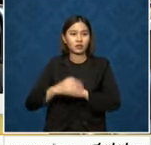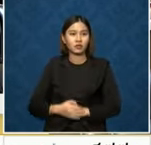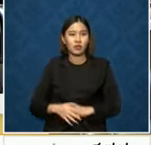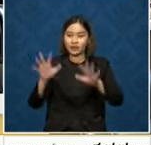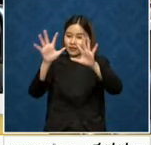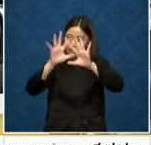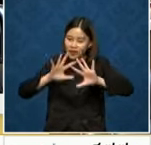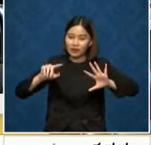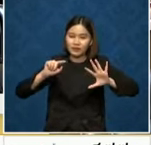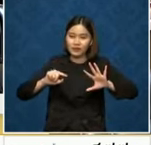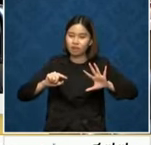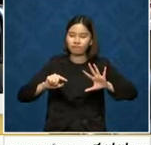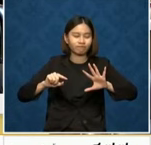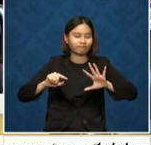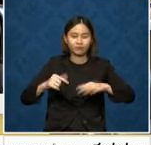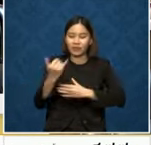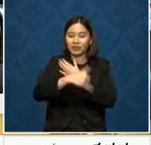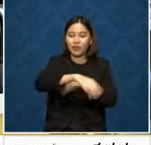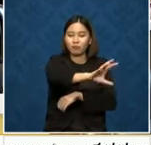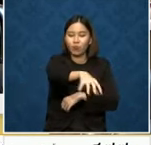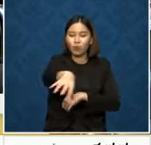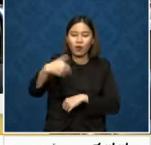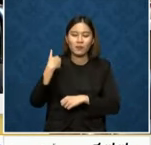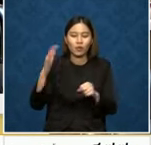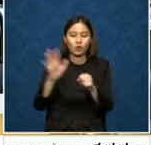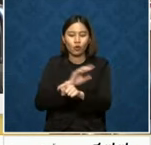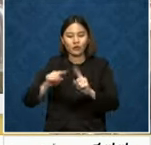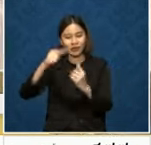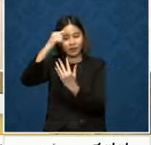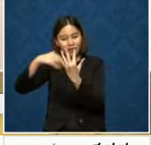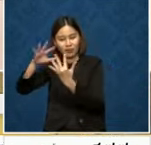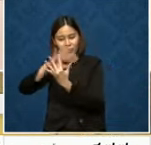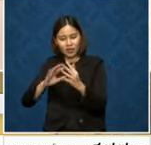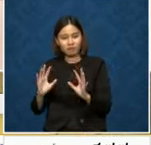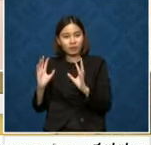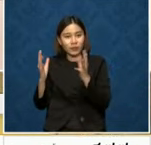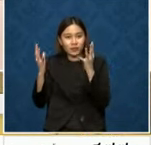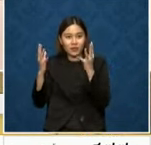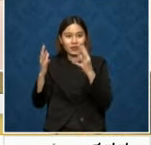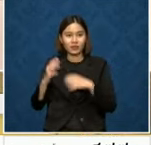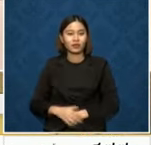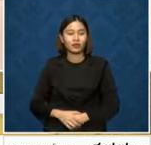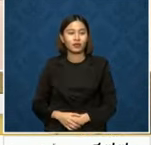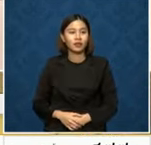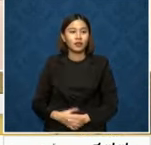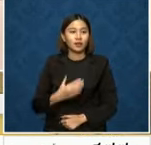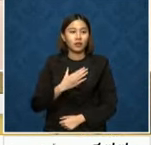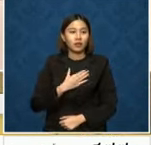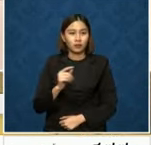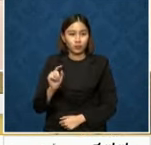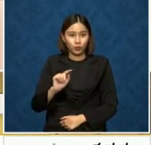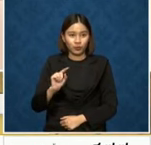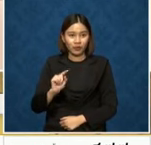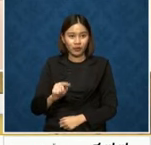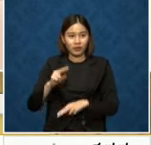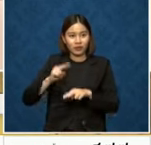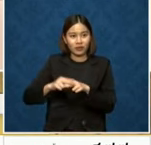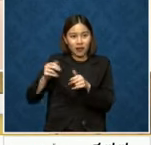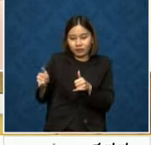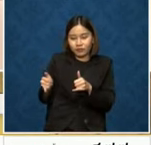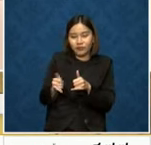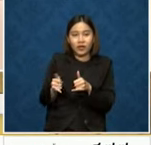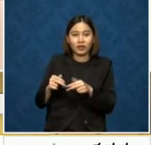ซียนเนี่ยมีทุกประเทศแต่เมืองไทยไม่มีท่านประธานที่เคารพครับผมนั่งข้างๆสส